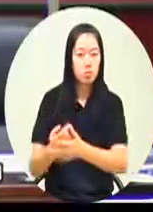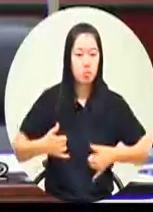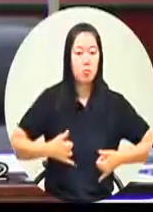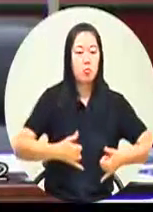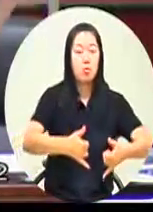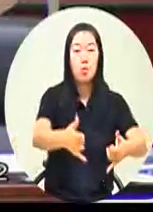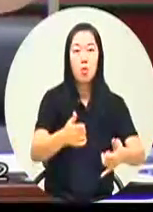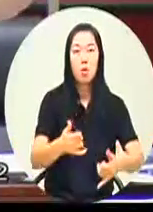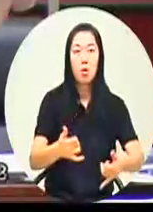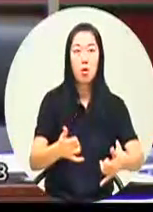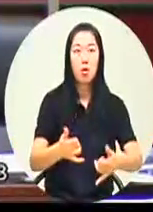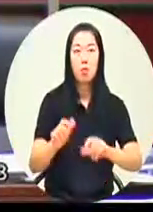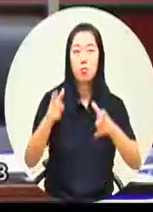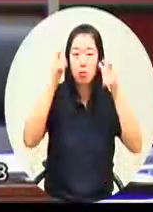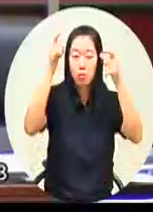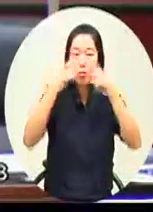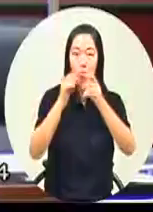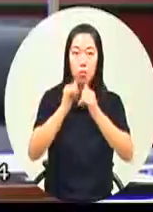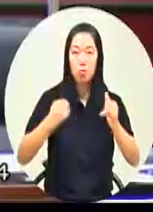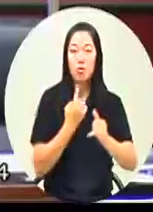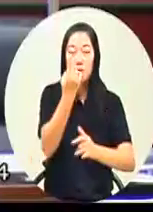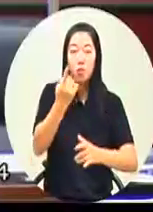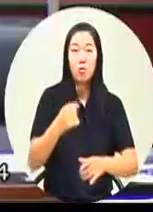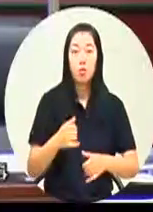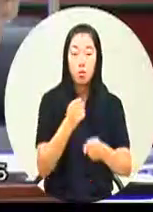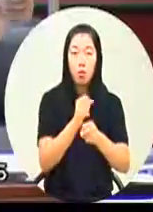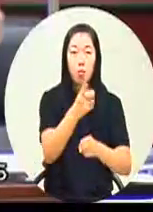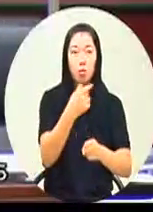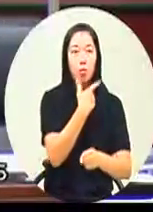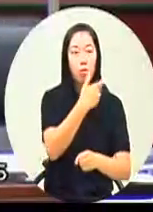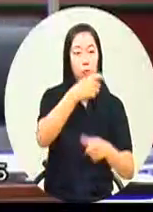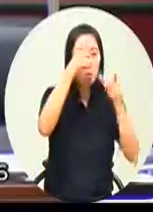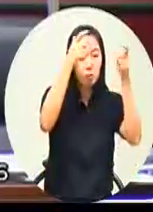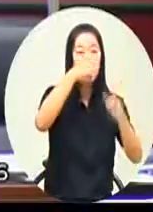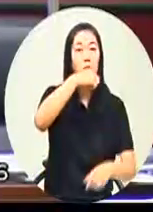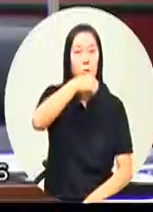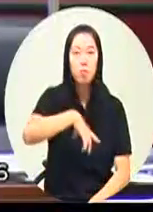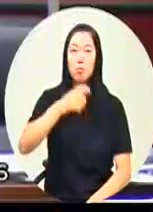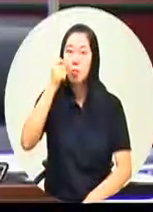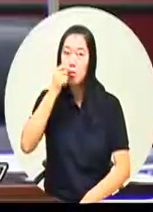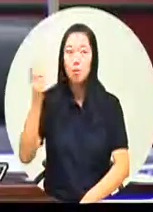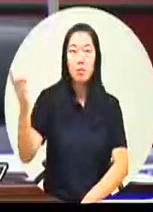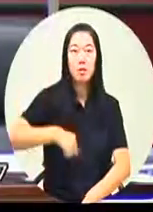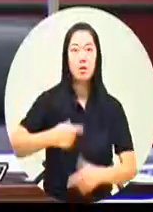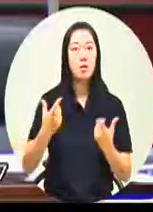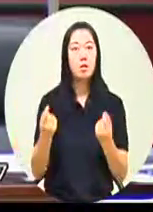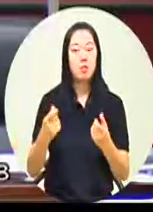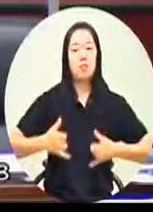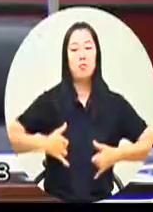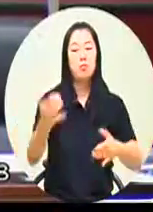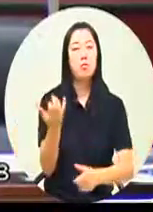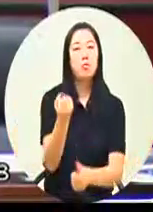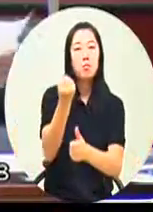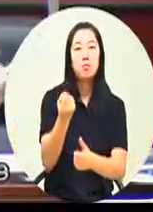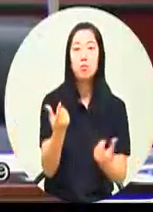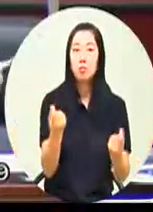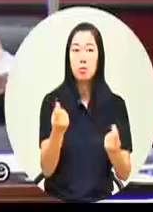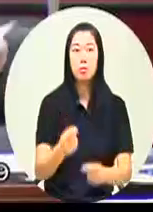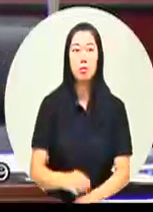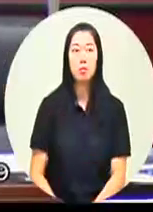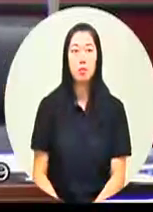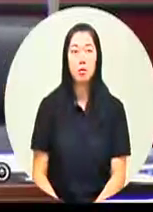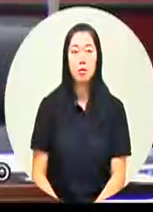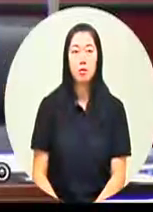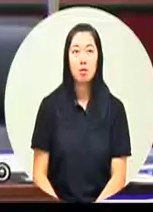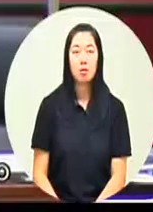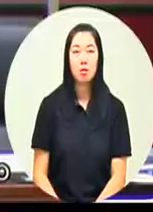高雄市民在走，屏东、台南来都会经过那个路段，你怎么去做对他做宣导呢？啊，再过来，你跟我讲完以后没多久，这路我